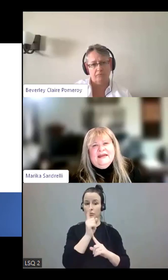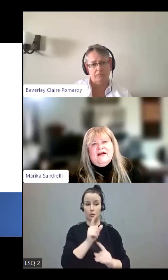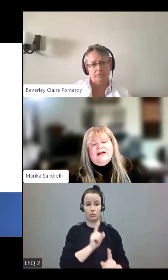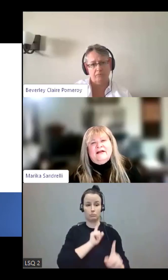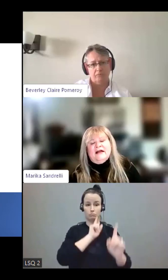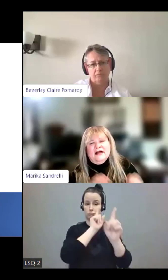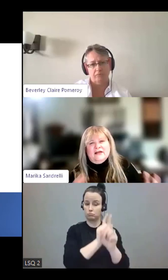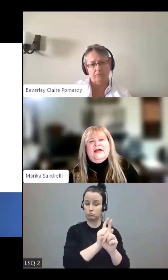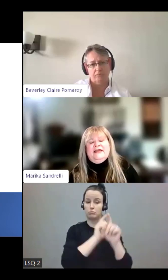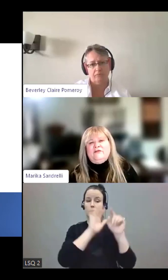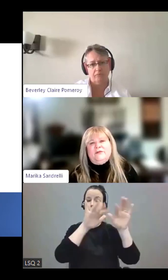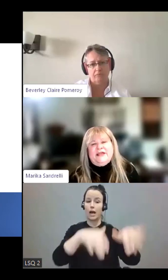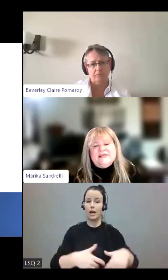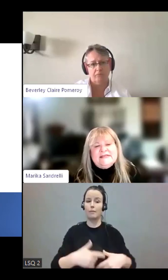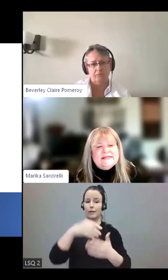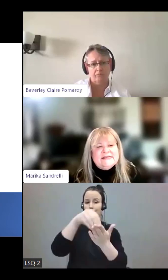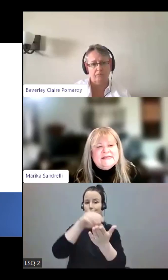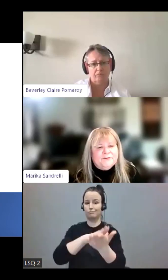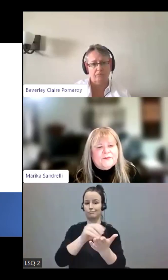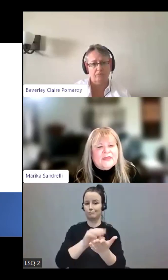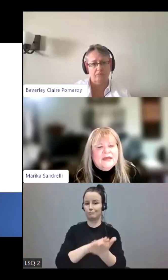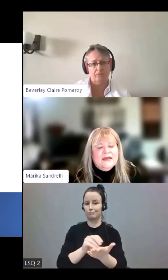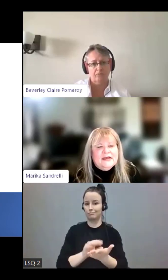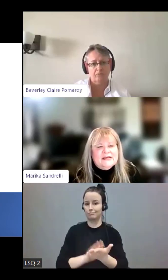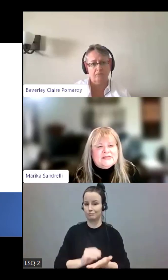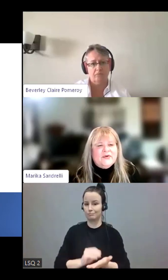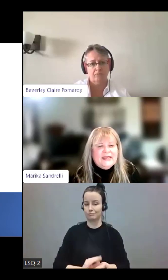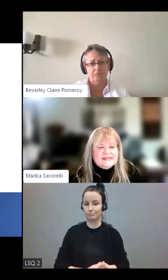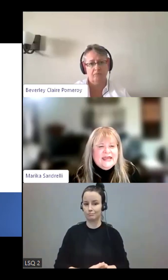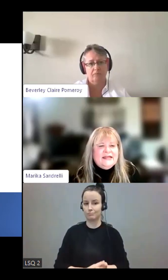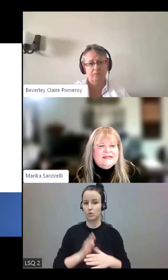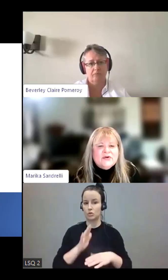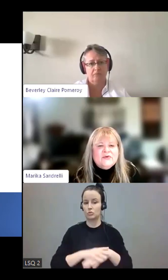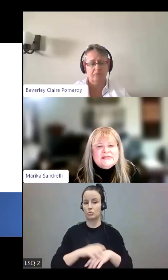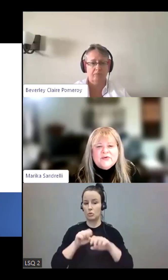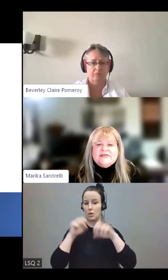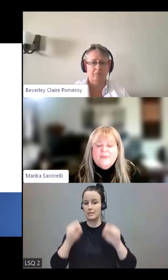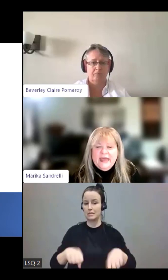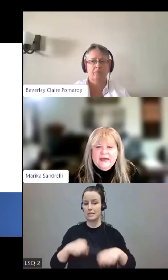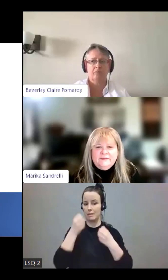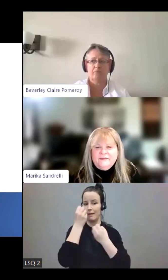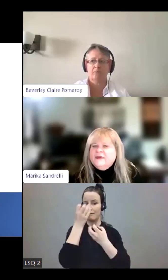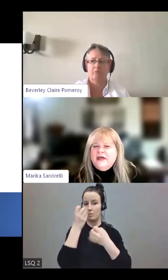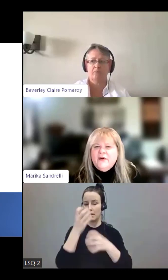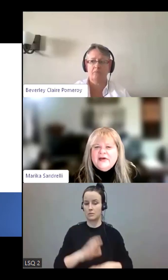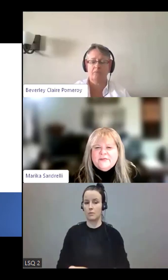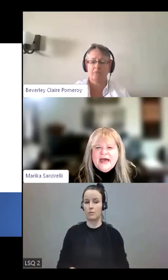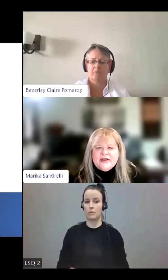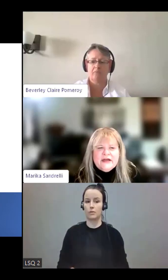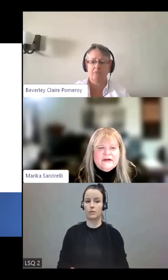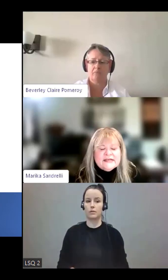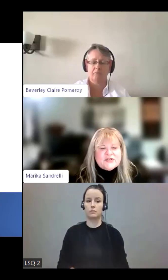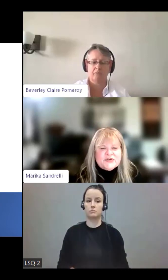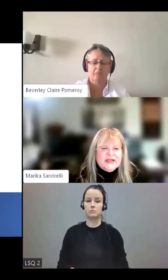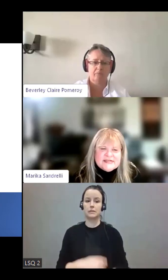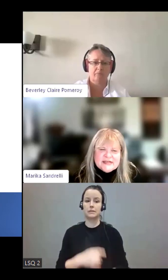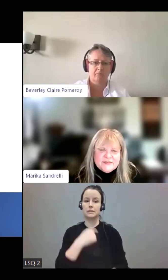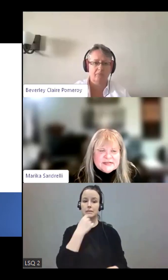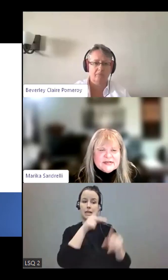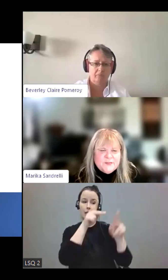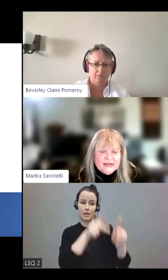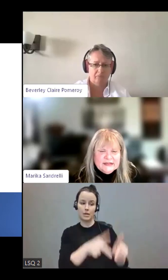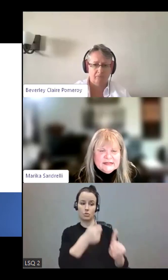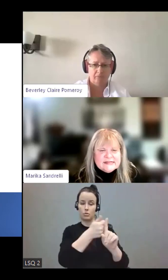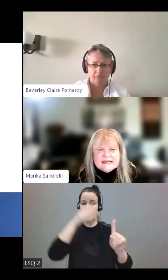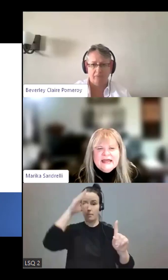système d'information. Alors, il dit, telle personne est un homme qui a des antécédents de toxicomanie et de troubles de